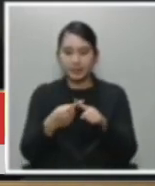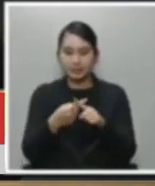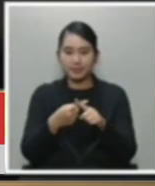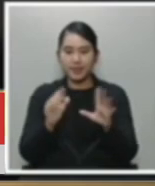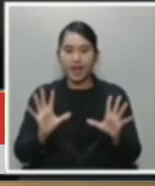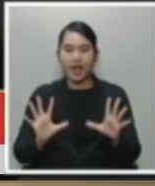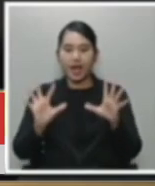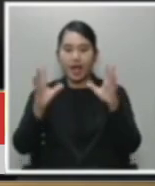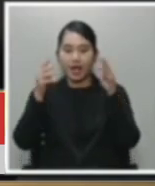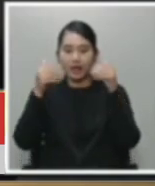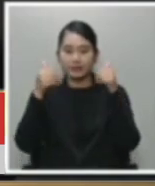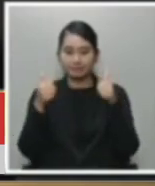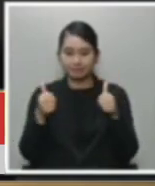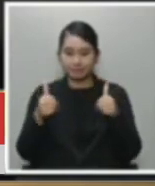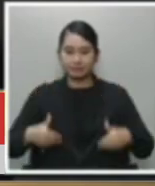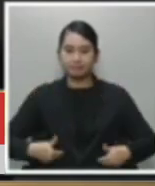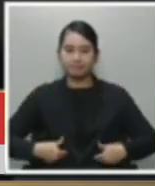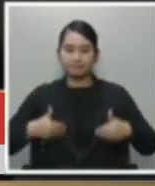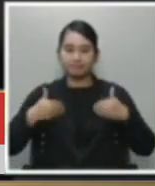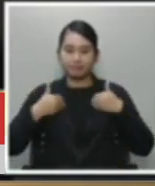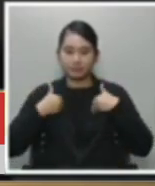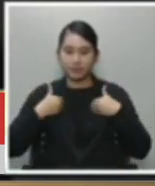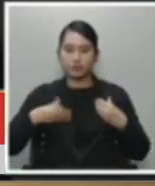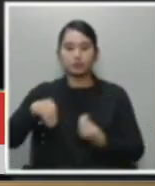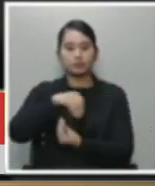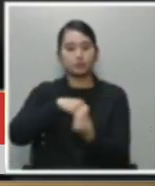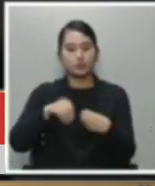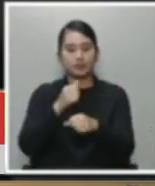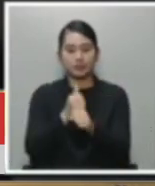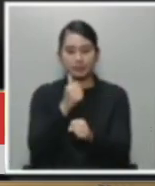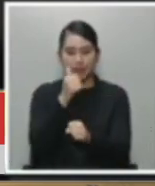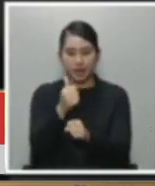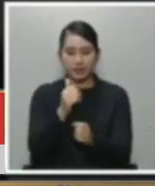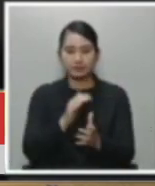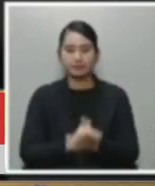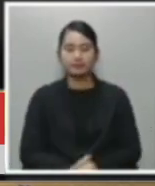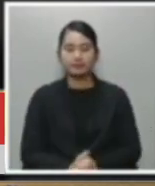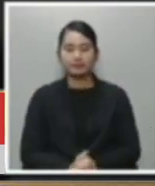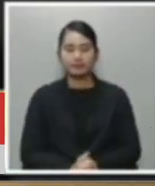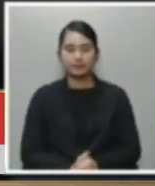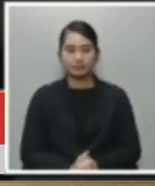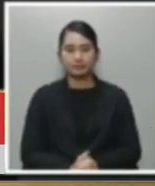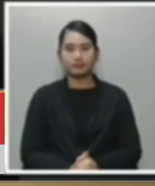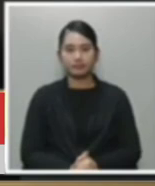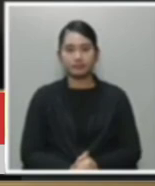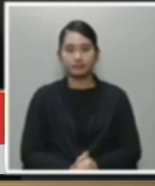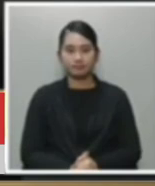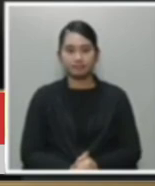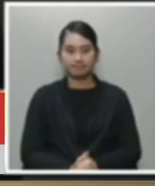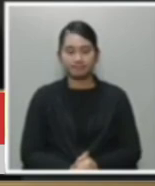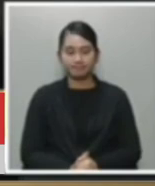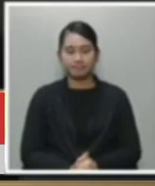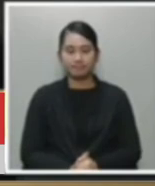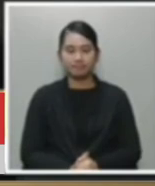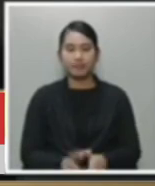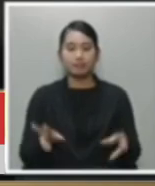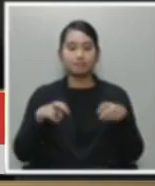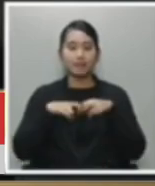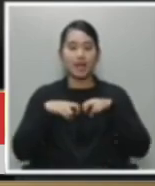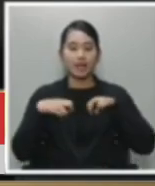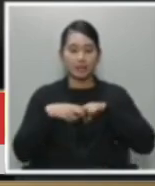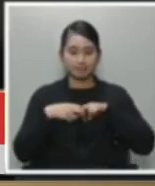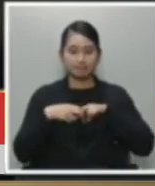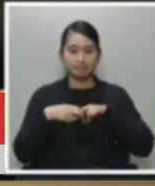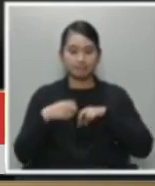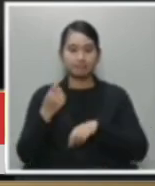ติแล้วก็ใช้ชีวิตได้ตามปกติโดยเร็วจากเหตุการณ์ที่เกิดขึ้น